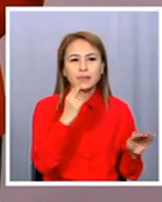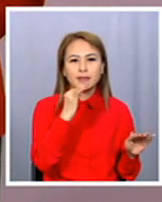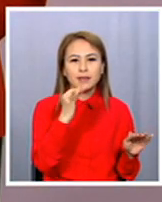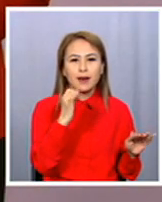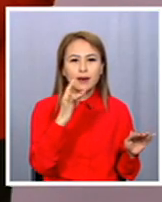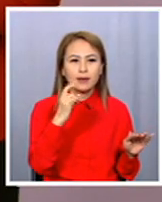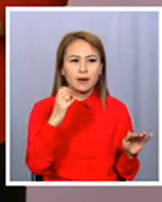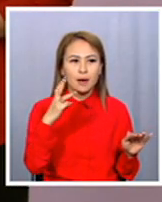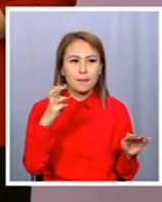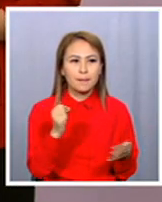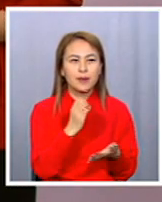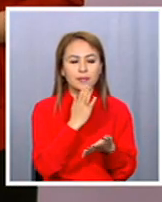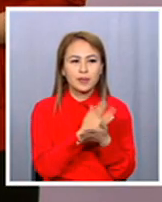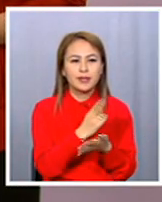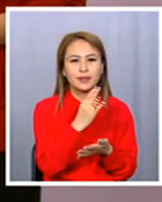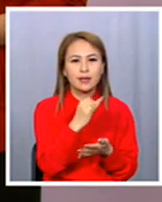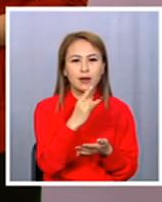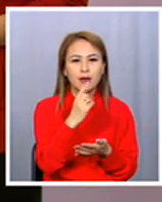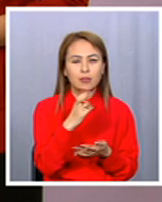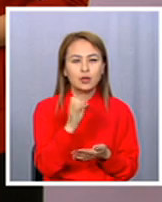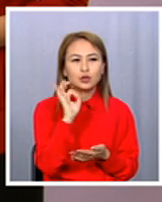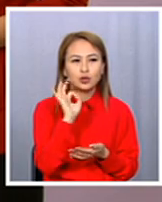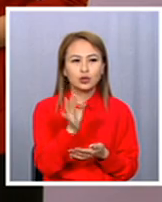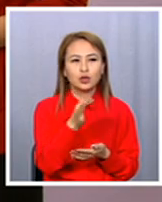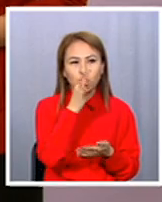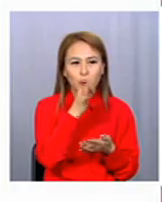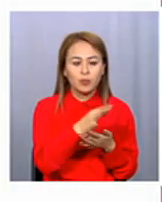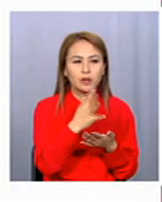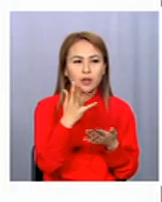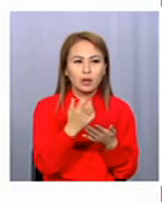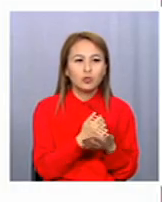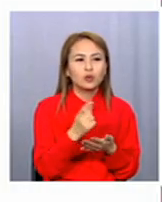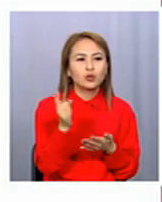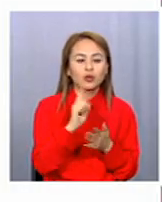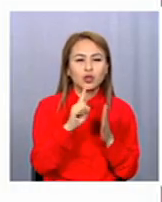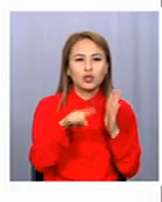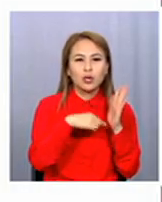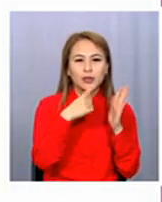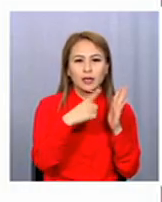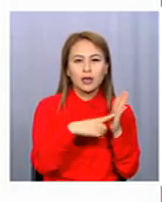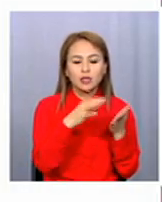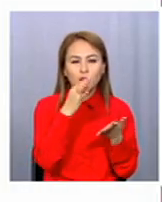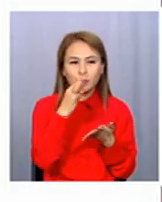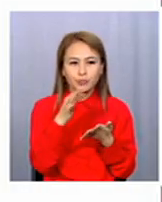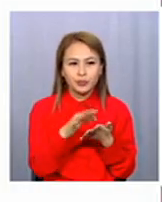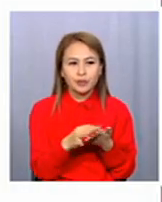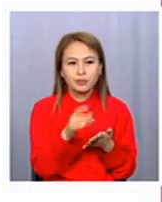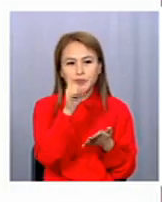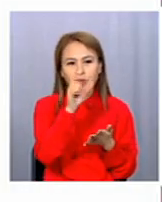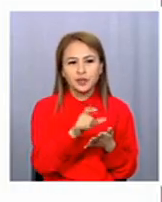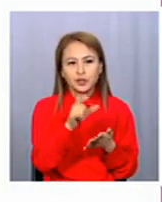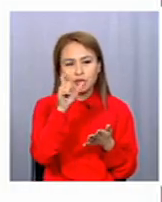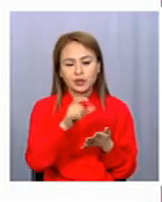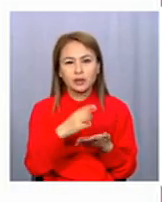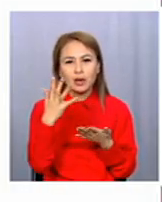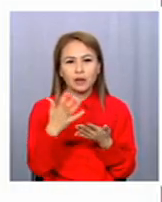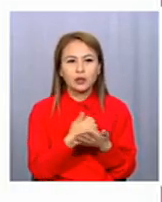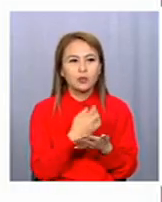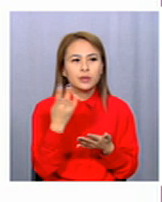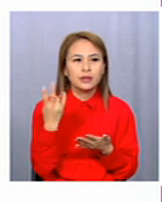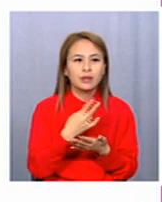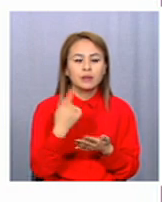берілген. Диаграмманың дұрыс жауабын табу үшін сұрақтарға жауап беріп, текшелердің санын анықтауымыз қажет.